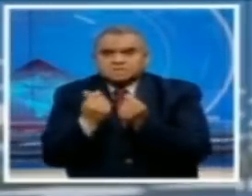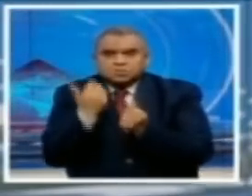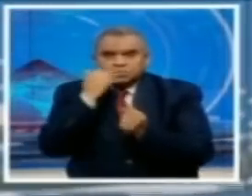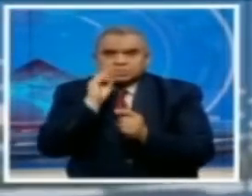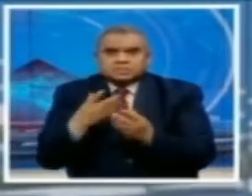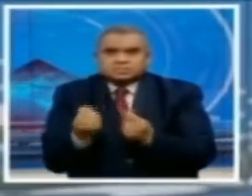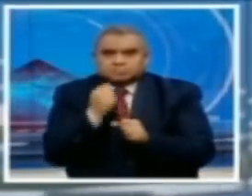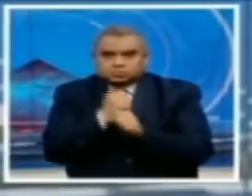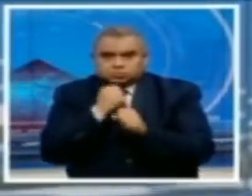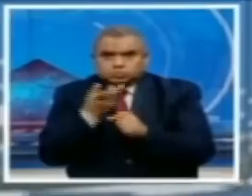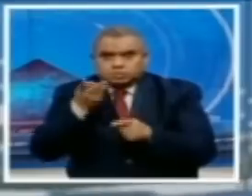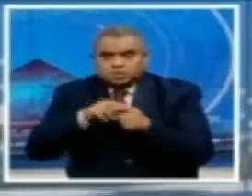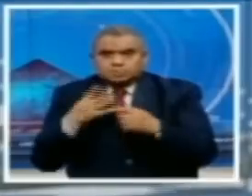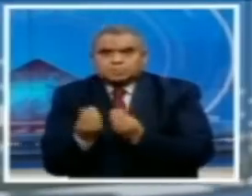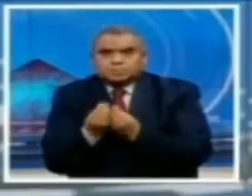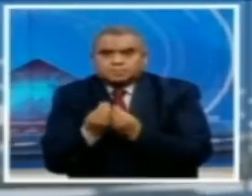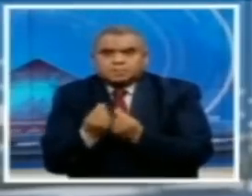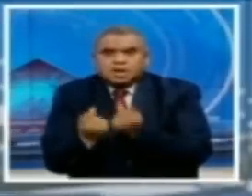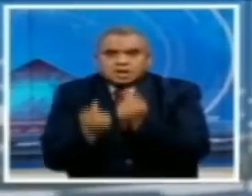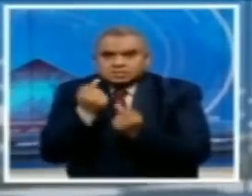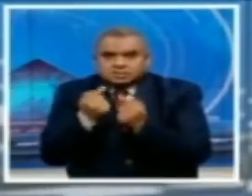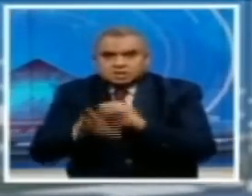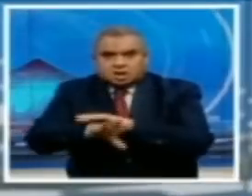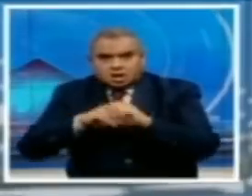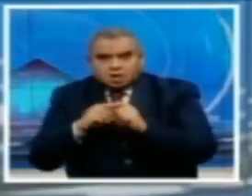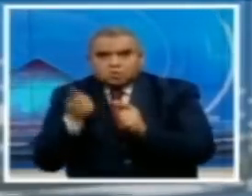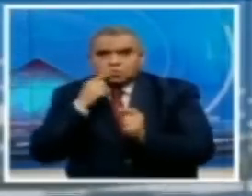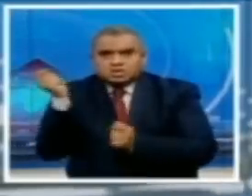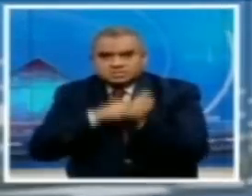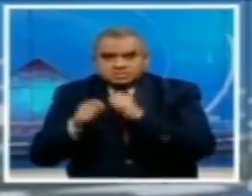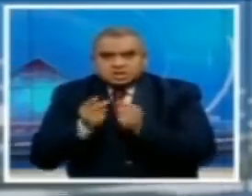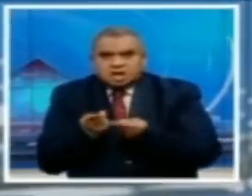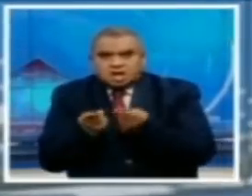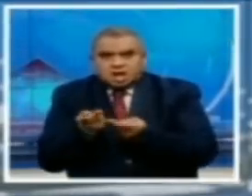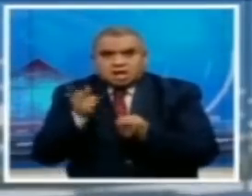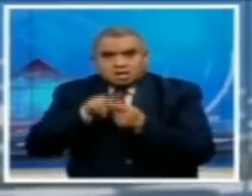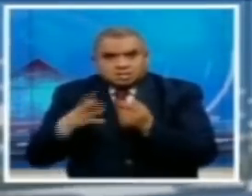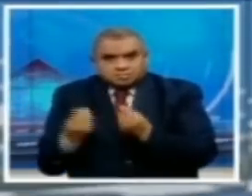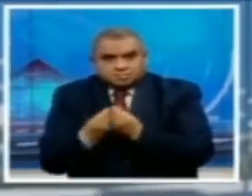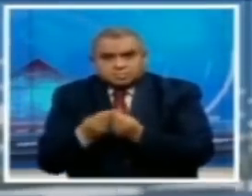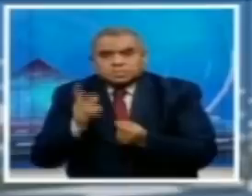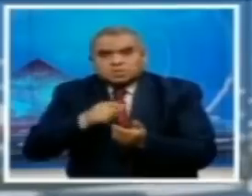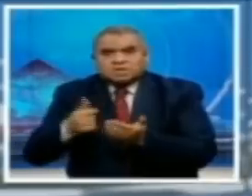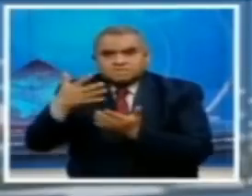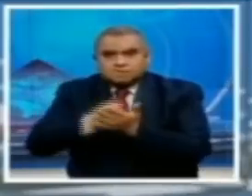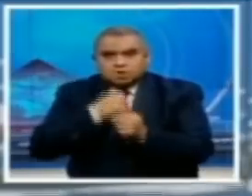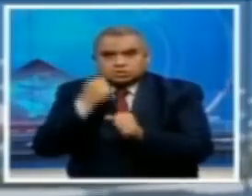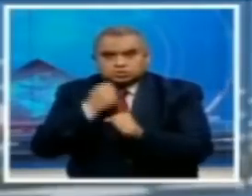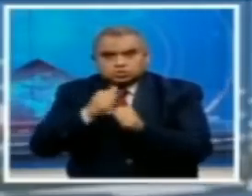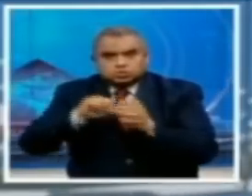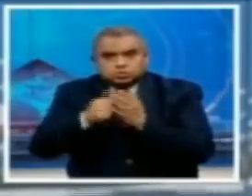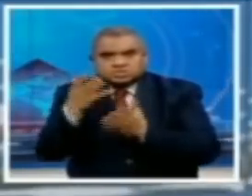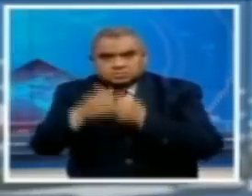الموارد، إلى جانب تكوين مجتمعات زراعية وصناعية متنوعة، فضلا عن إتاحة فرص عمل